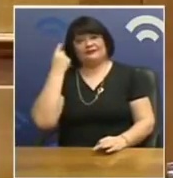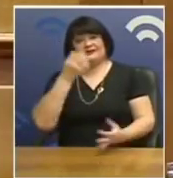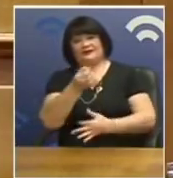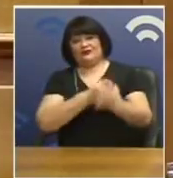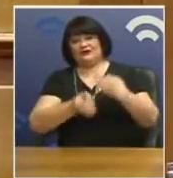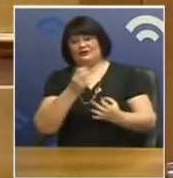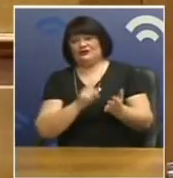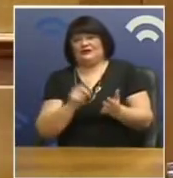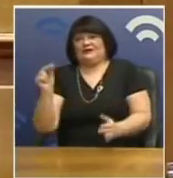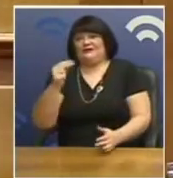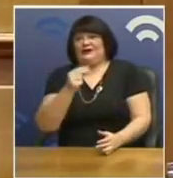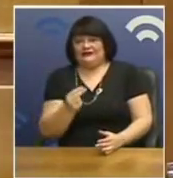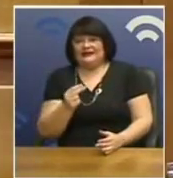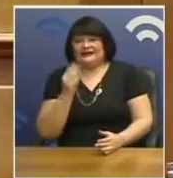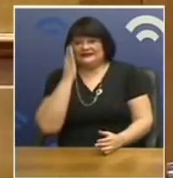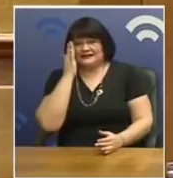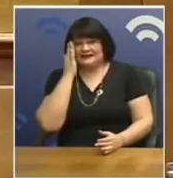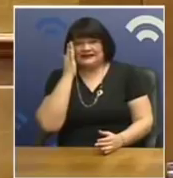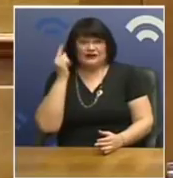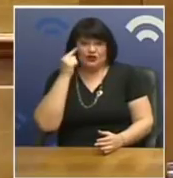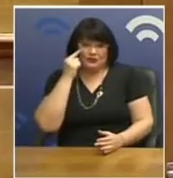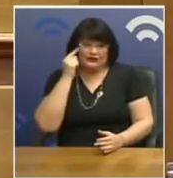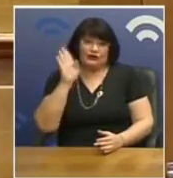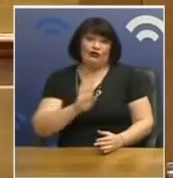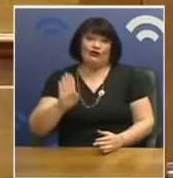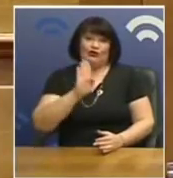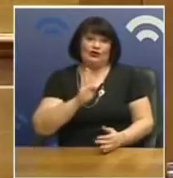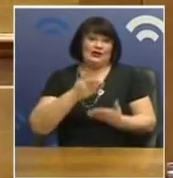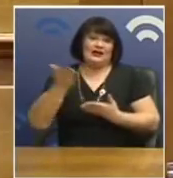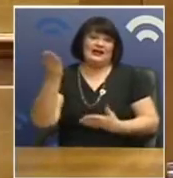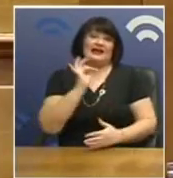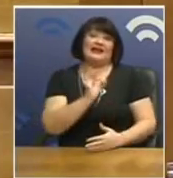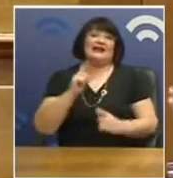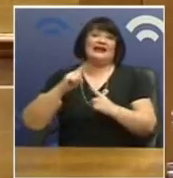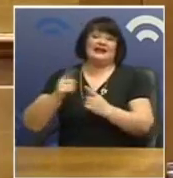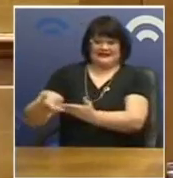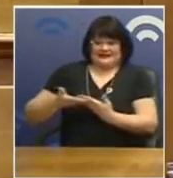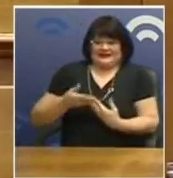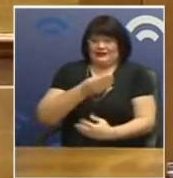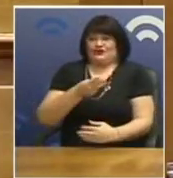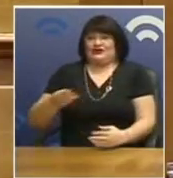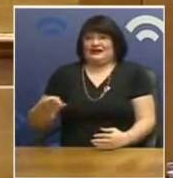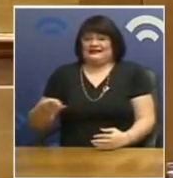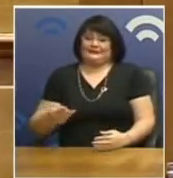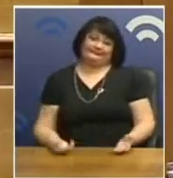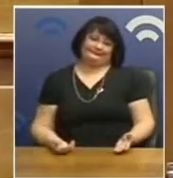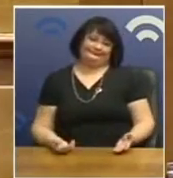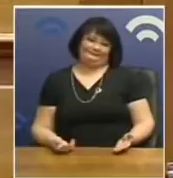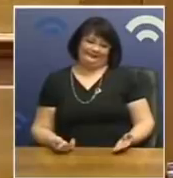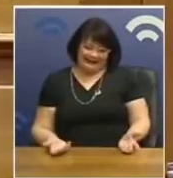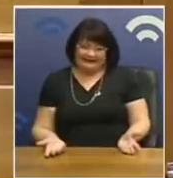βουλευτές σας. Νομίζω και η Διαβούλτευση το είπε ότι η Financial Times είναι όργανο του ΣΥΡΙΖΑ, λέει. Στήριζε το ΣΥΡΙΖΑ 4,5 χρόνια. Ναι,